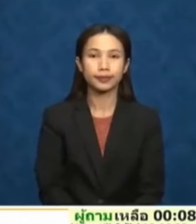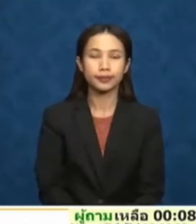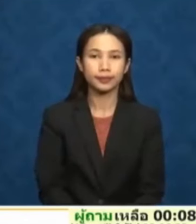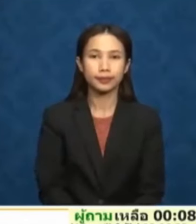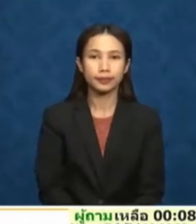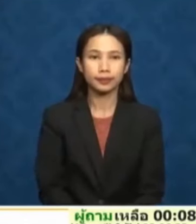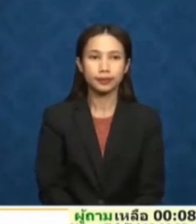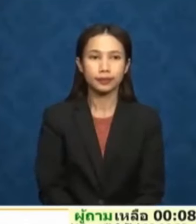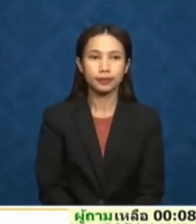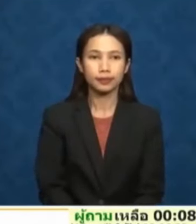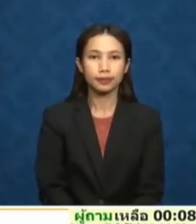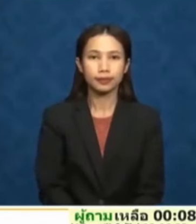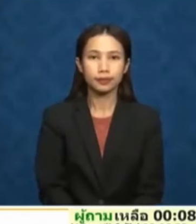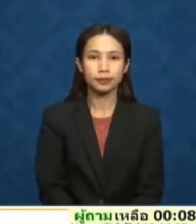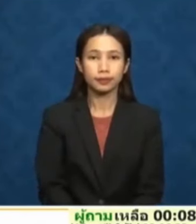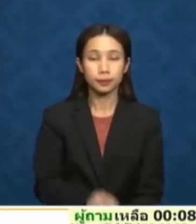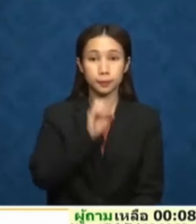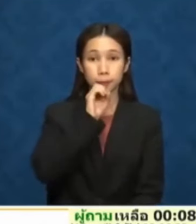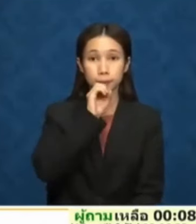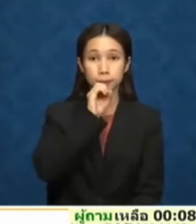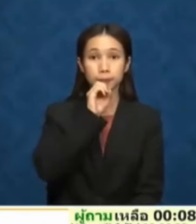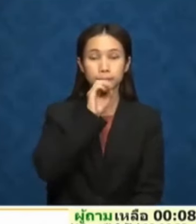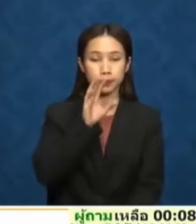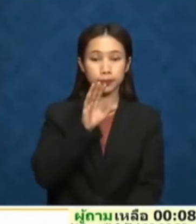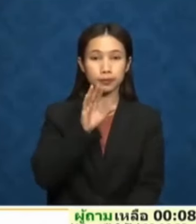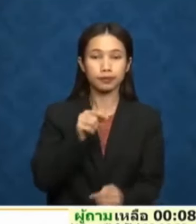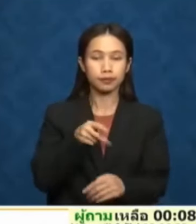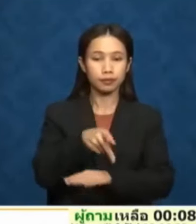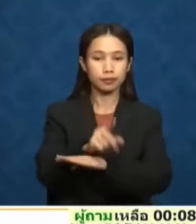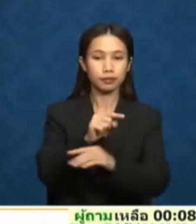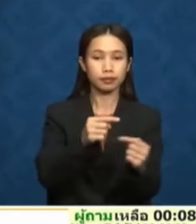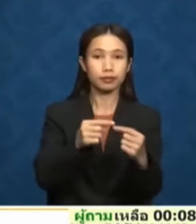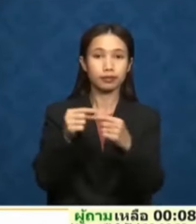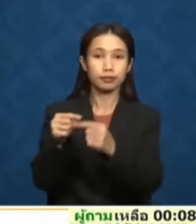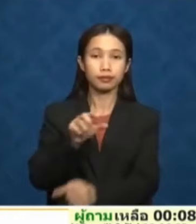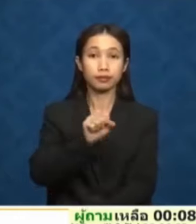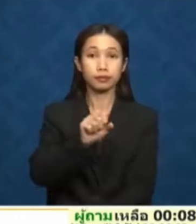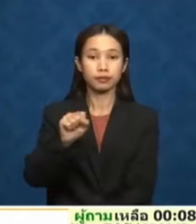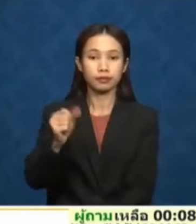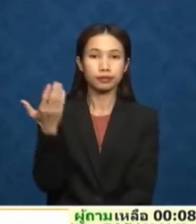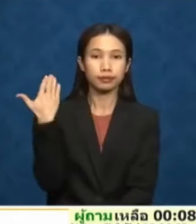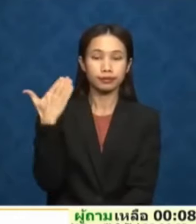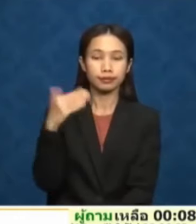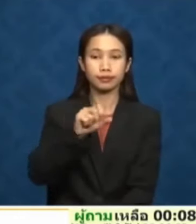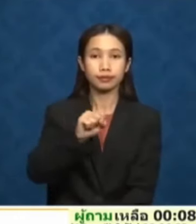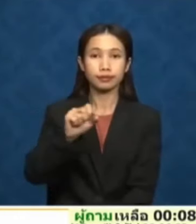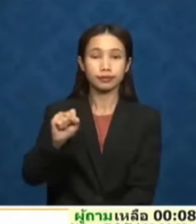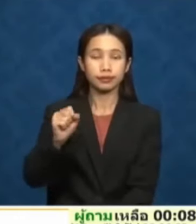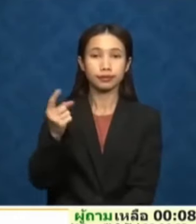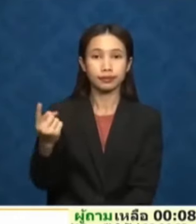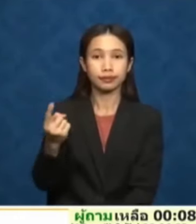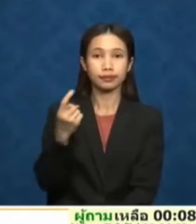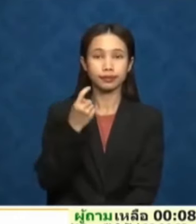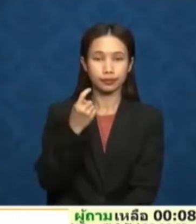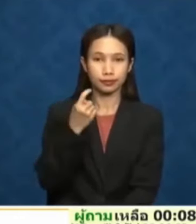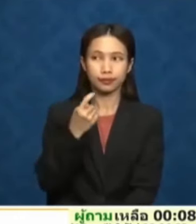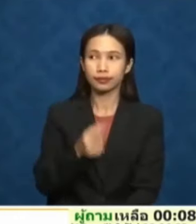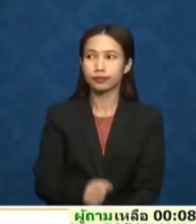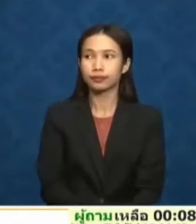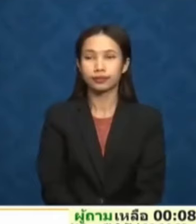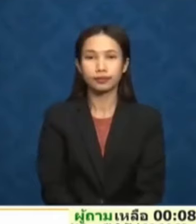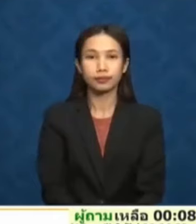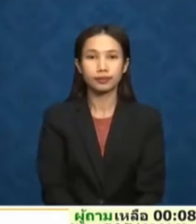ผมกราบเรียนท่านประธานผ่านไปยังเพื่อนสมาชิกครับสิ่งที่เพื่อนสมาชิกได้กรุณานำ